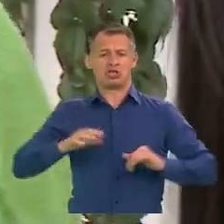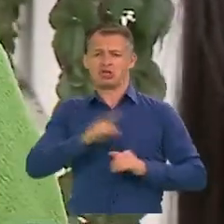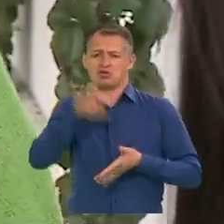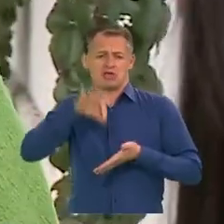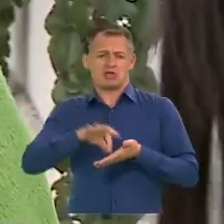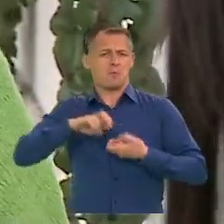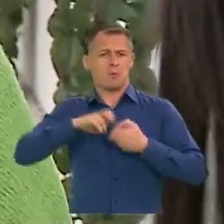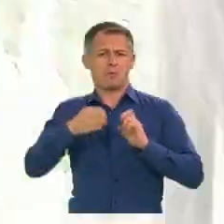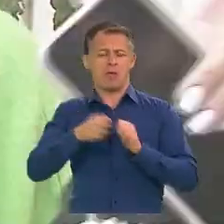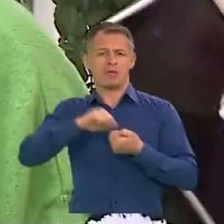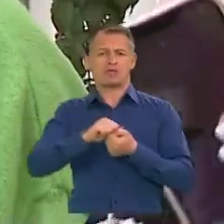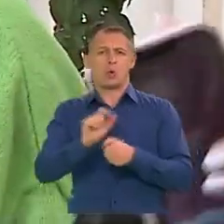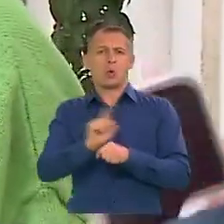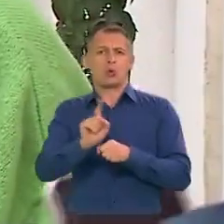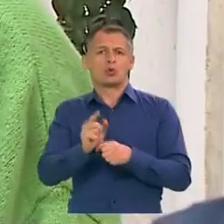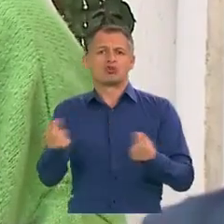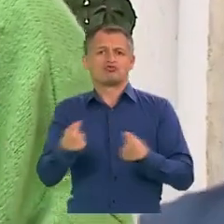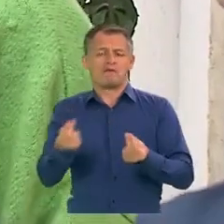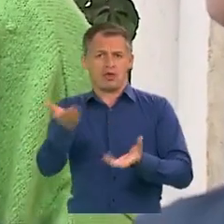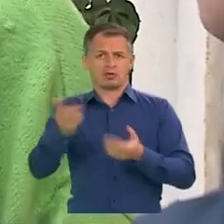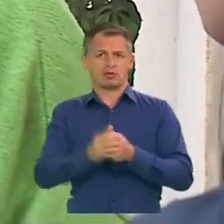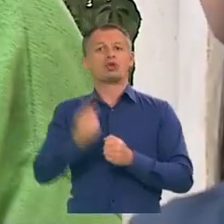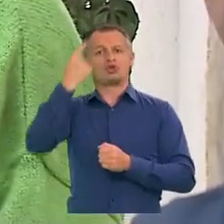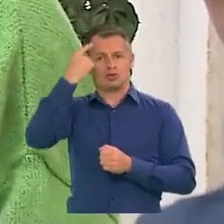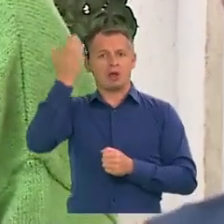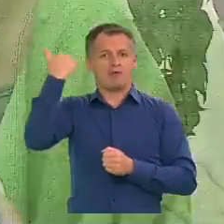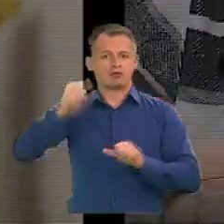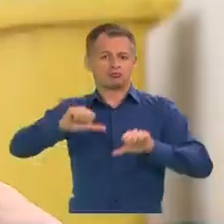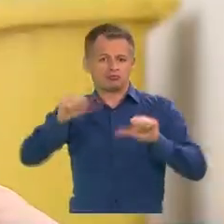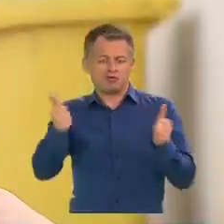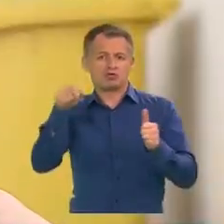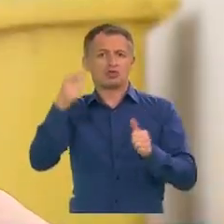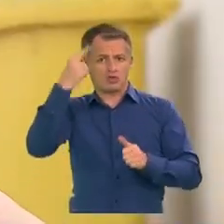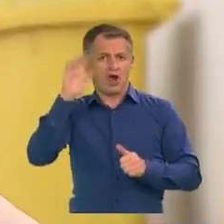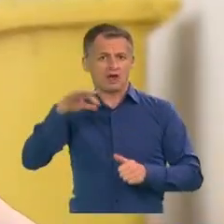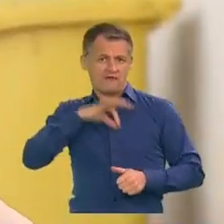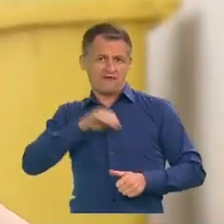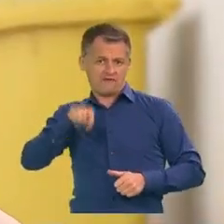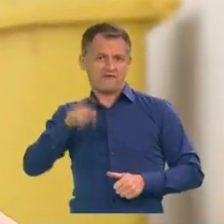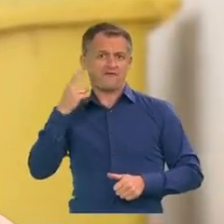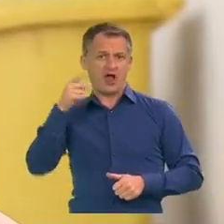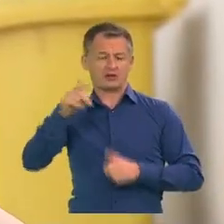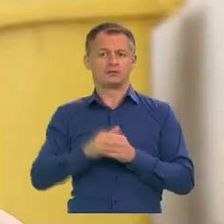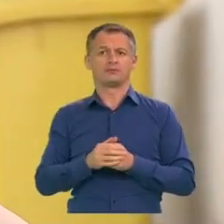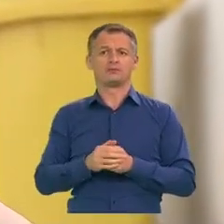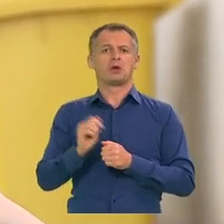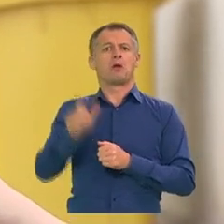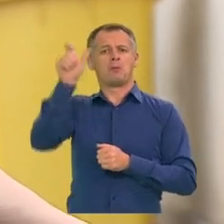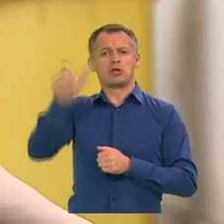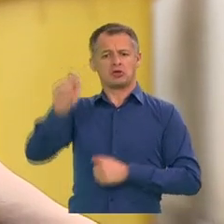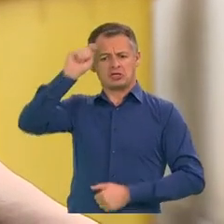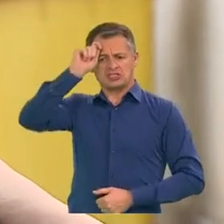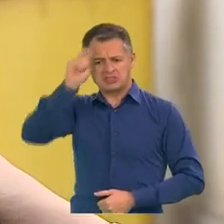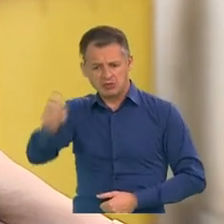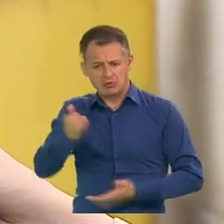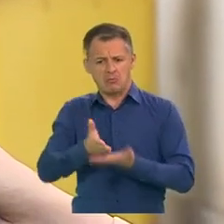sau chestii de genul ăsta. Știu că era divorțat, că are o fetiță. Era un om liniștit, respectuos, tot timpul ne salutam,